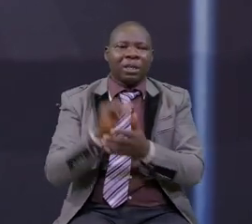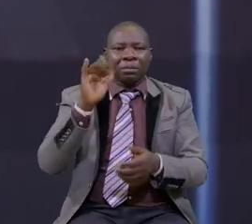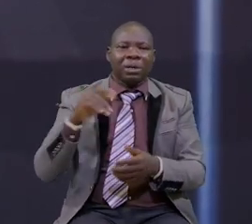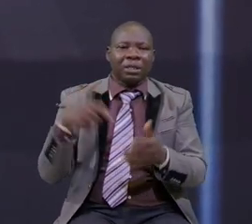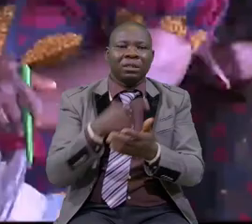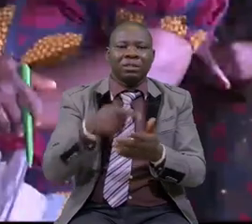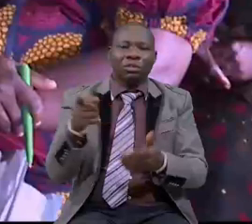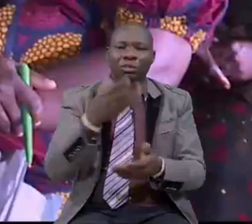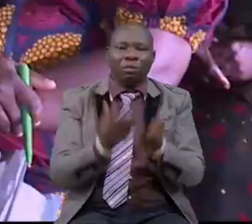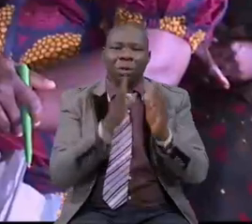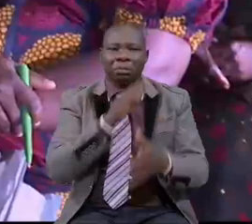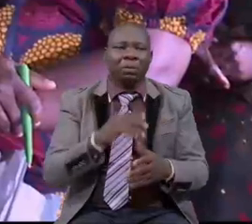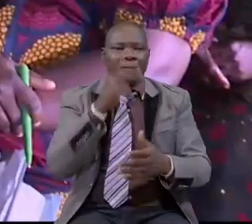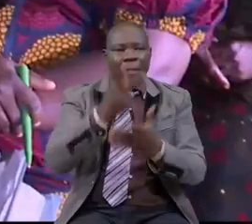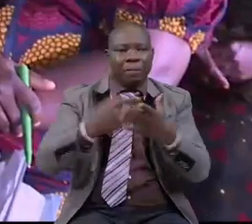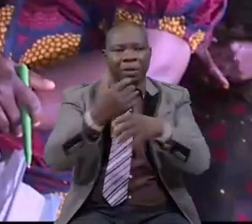la nature divine.